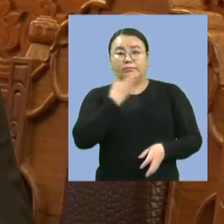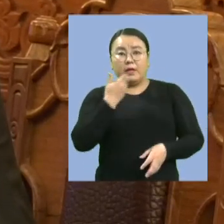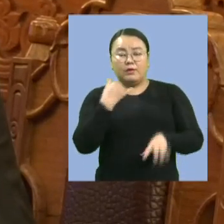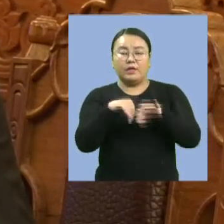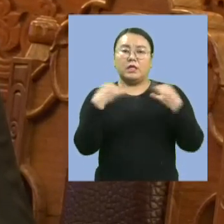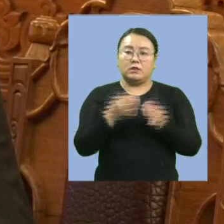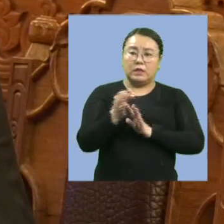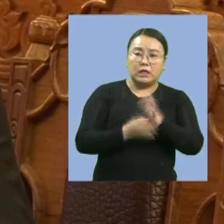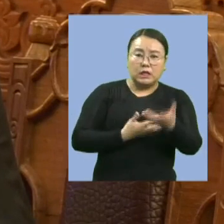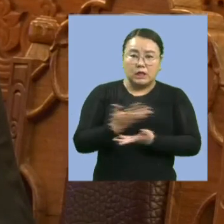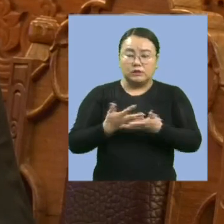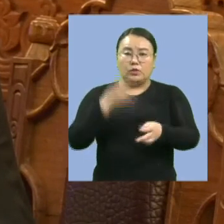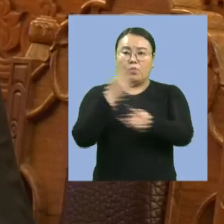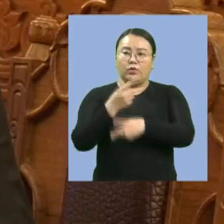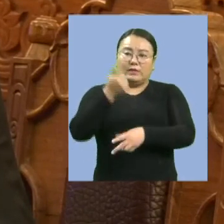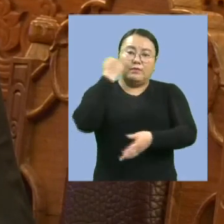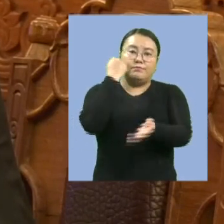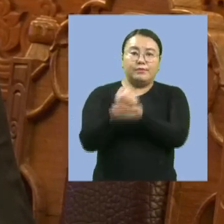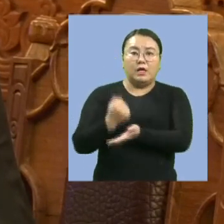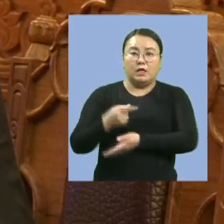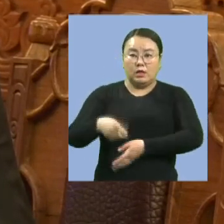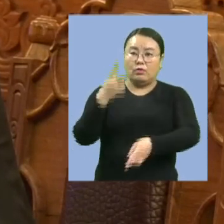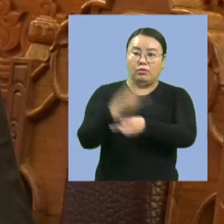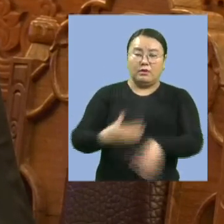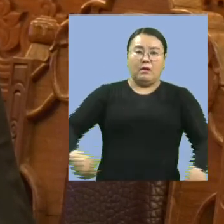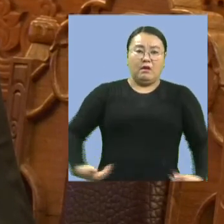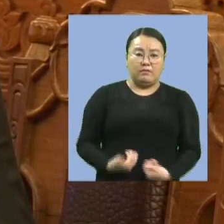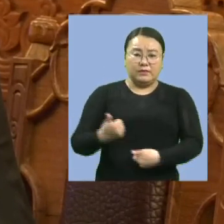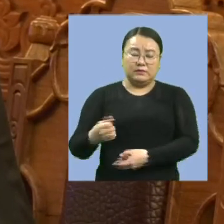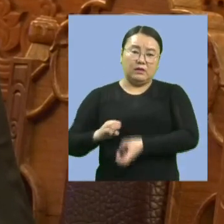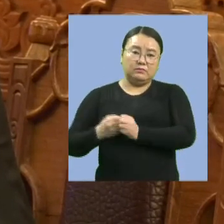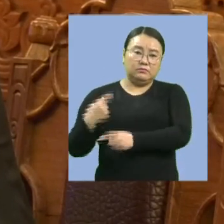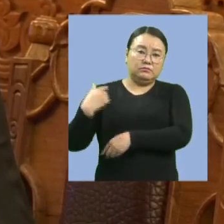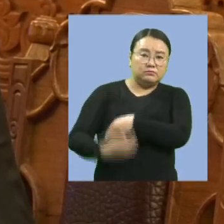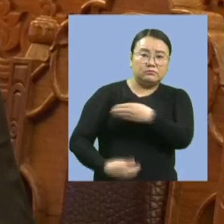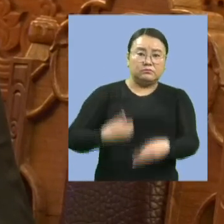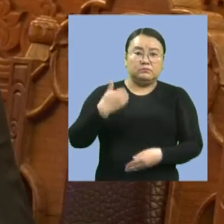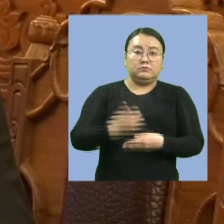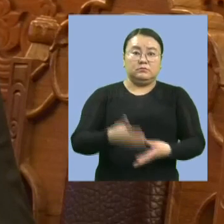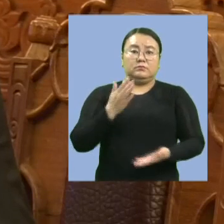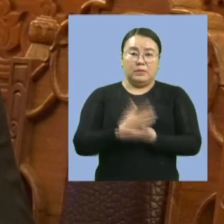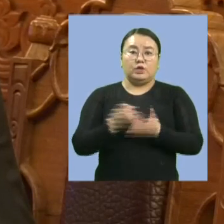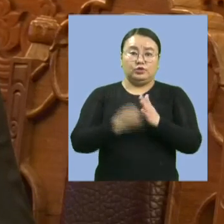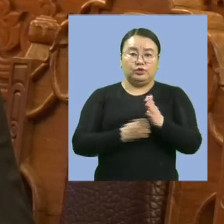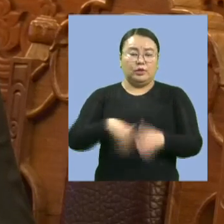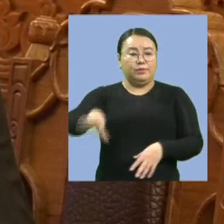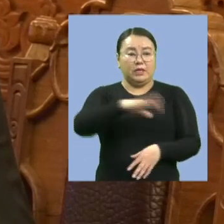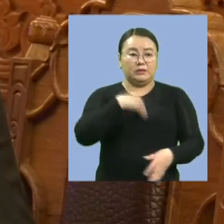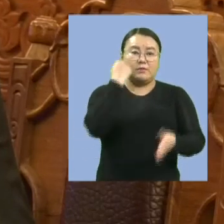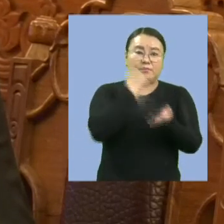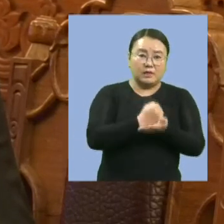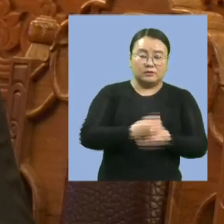гээдггүйгээр их хурлаар хилцэж байгаа хуйлууд батлагдаад тухайн хуйлууд нь амьдрал дээр хэрэгждэг. Тэгэхээр бид